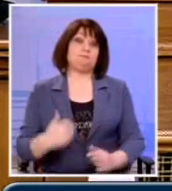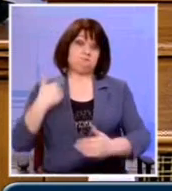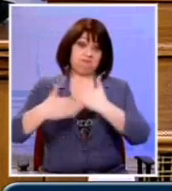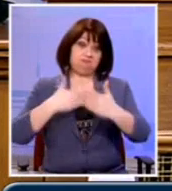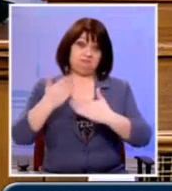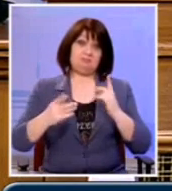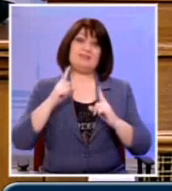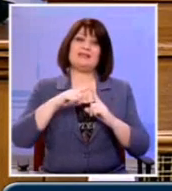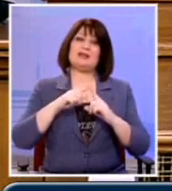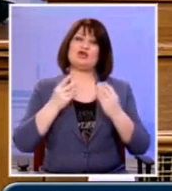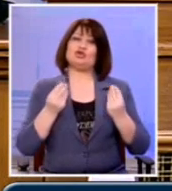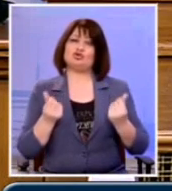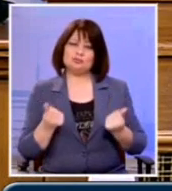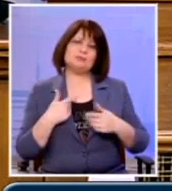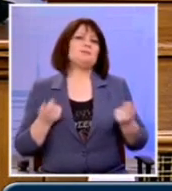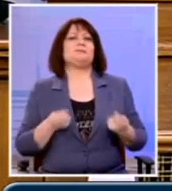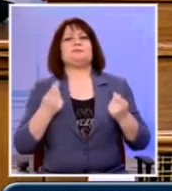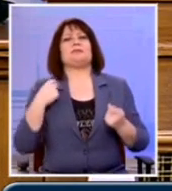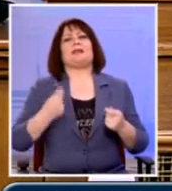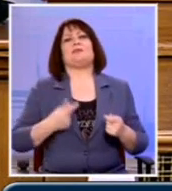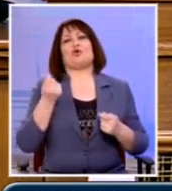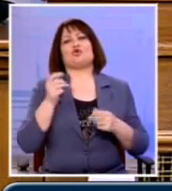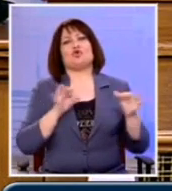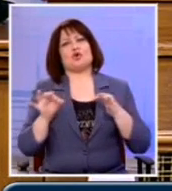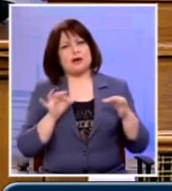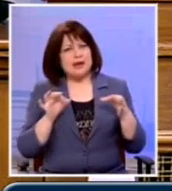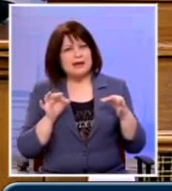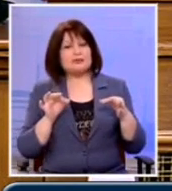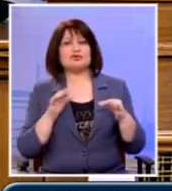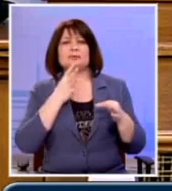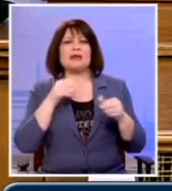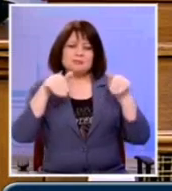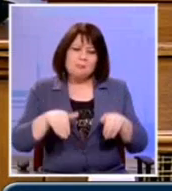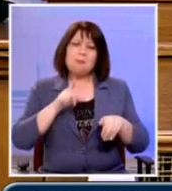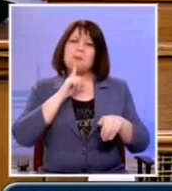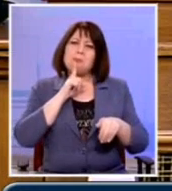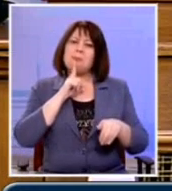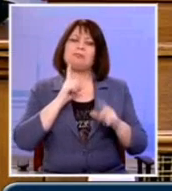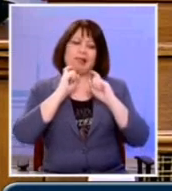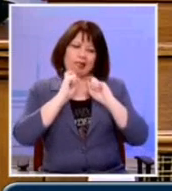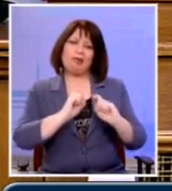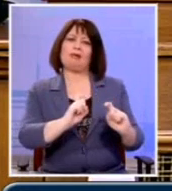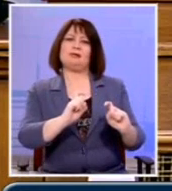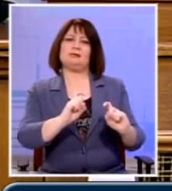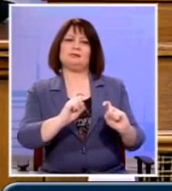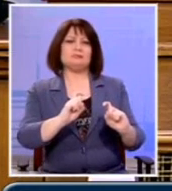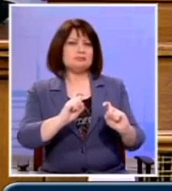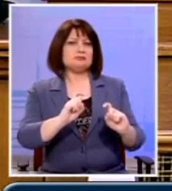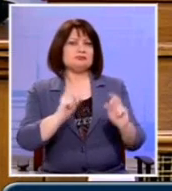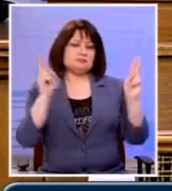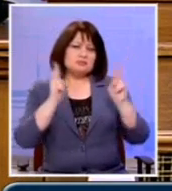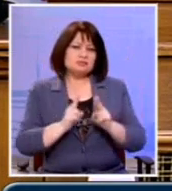τακτική η αξιοποίηση του δημόσιου χρέους ως μέσο υποταγής, ως μέσο εξάρτησης, ως μέσο απομείωσης